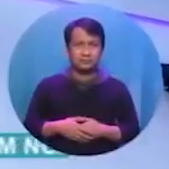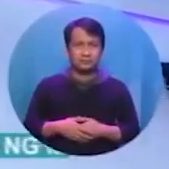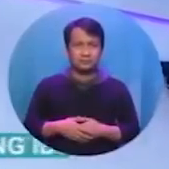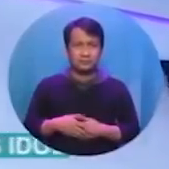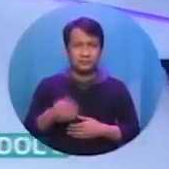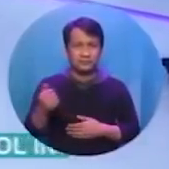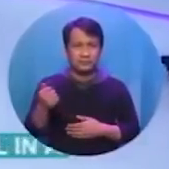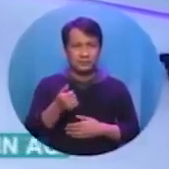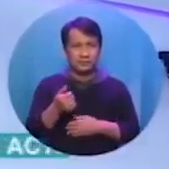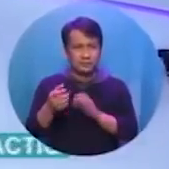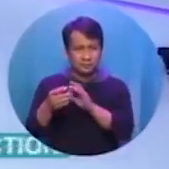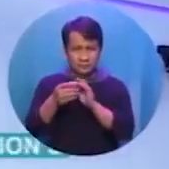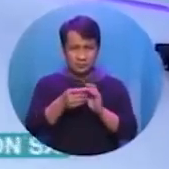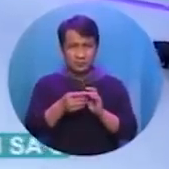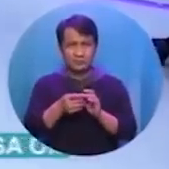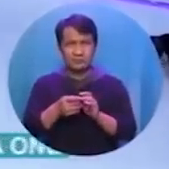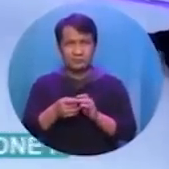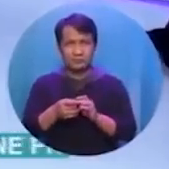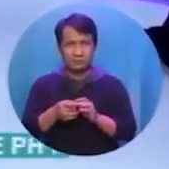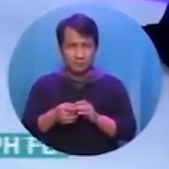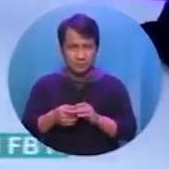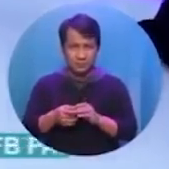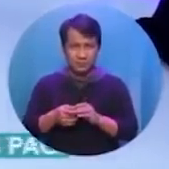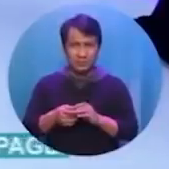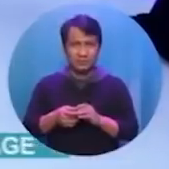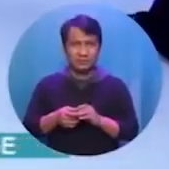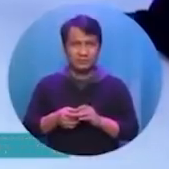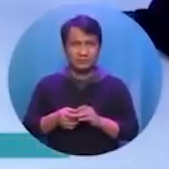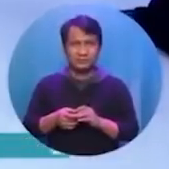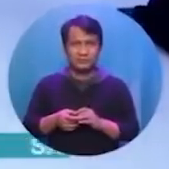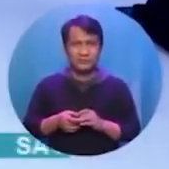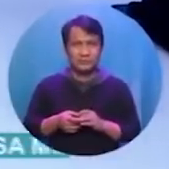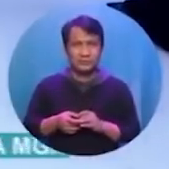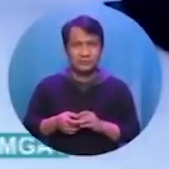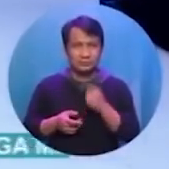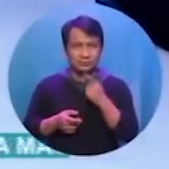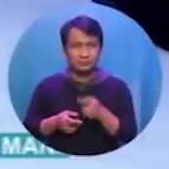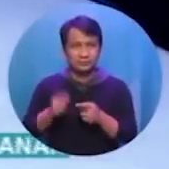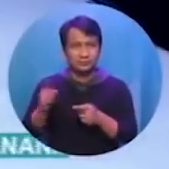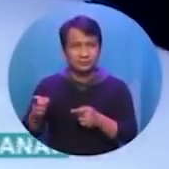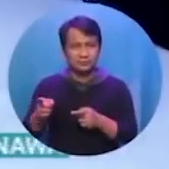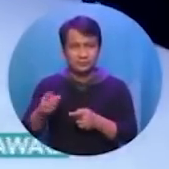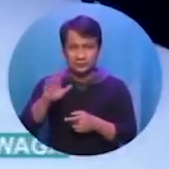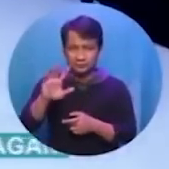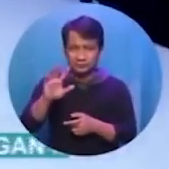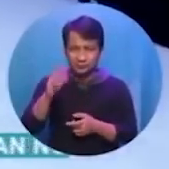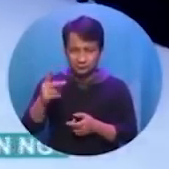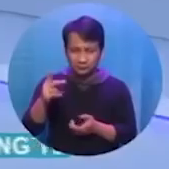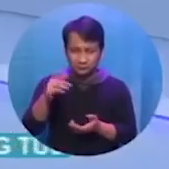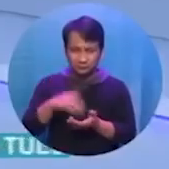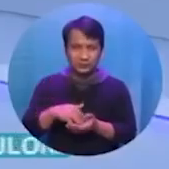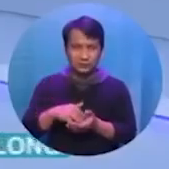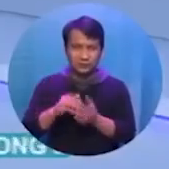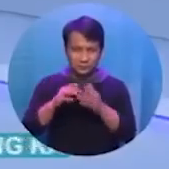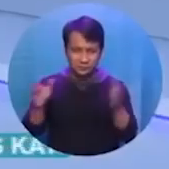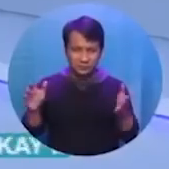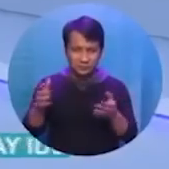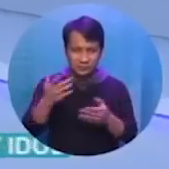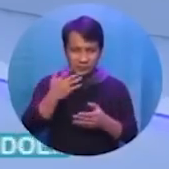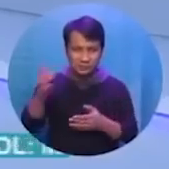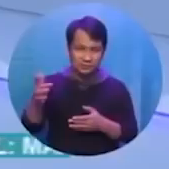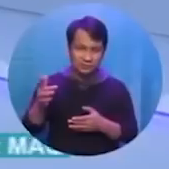Opang! Sino naman ito? Yan. 5,000 pesos. Hatid ng Uling Roast. Sumoto sa siya.